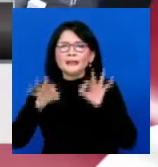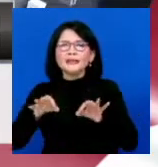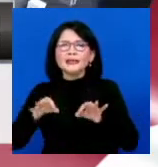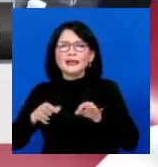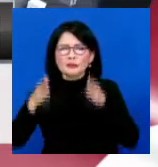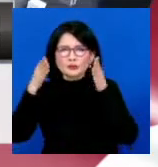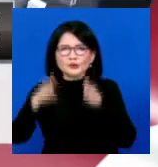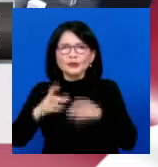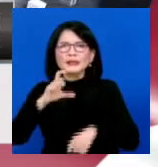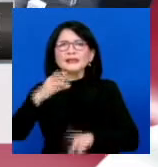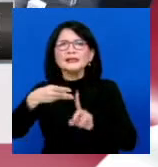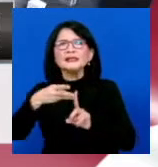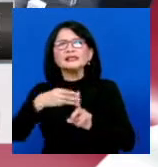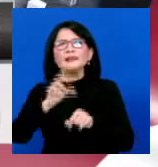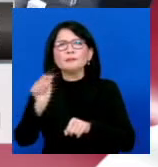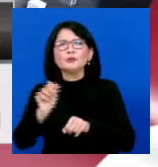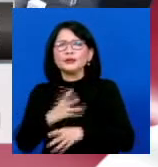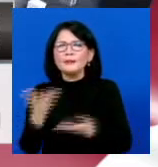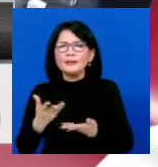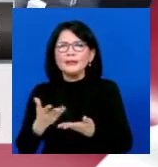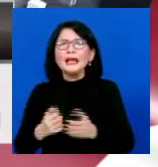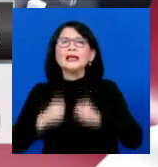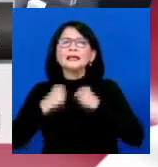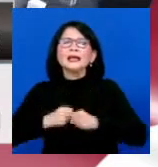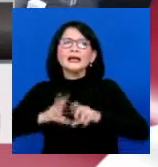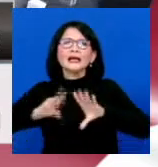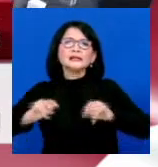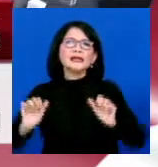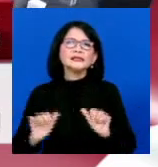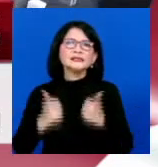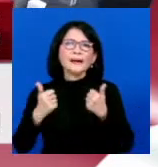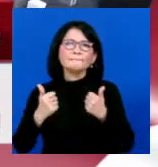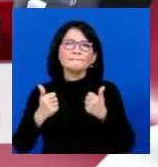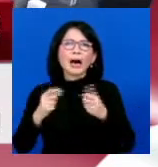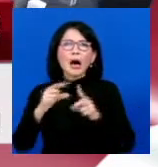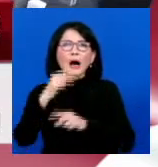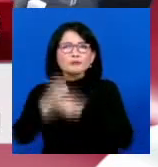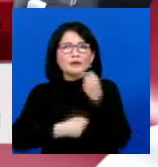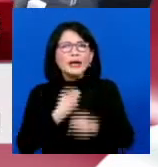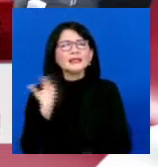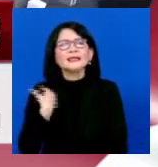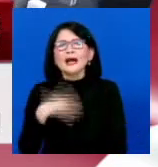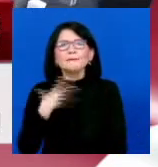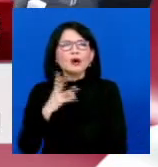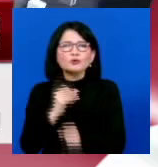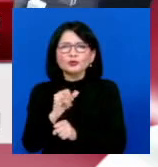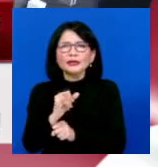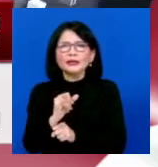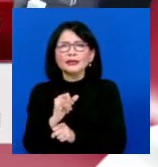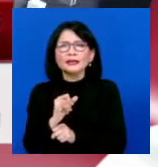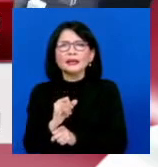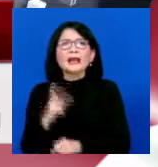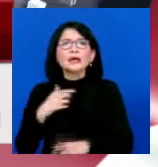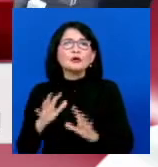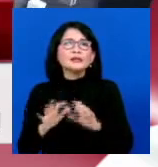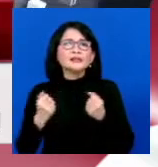dicepuh di mana-mana sehingga tenaga kerja kita juga siap yang pasti bahwa perusahaan juga tidak mau rugi perusahaan mau menang mau untung kita harus siap tenaga